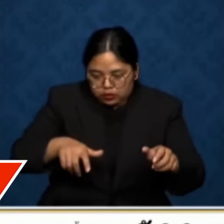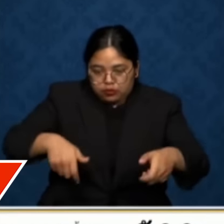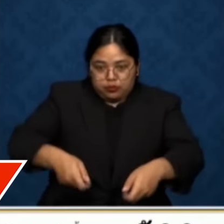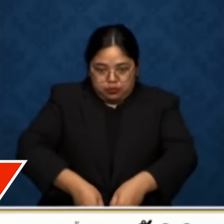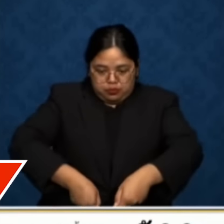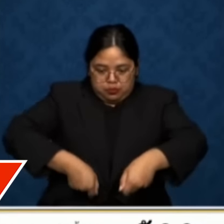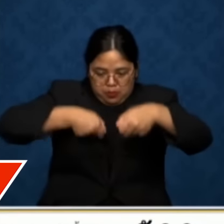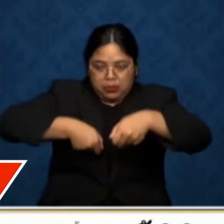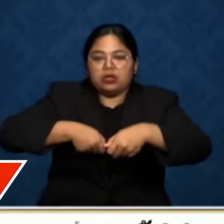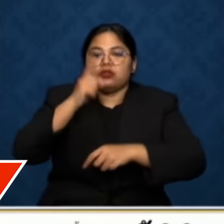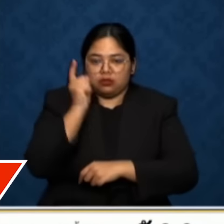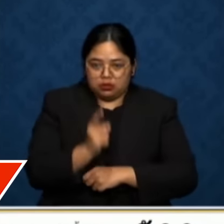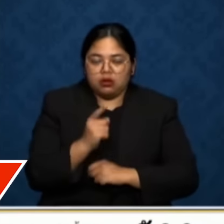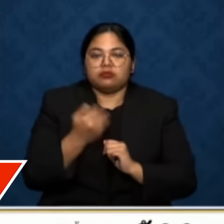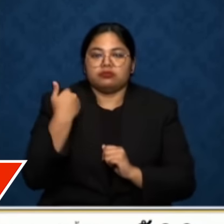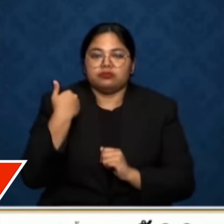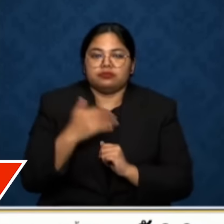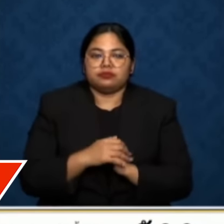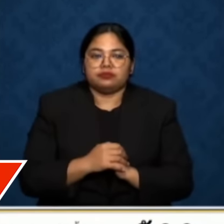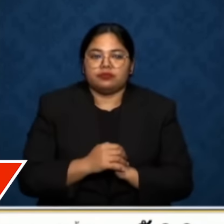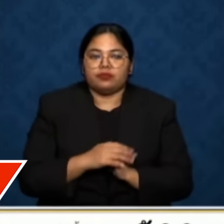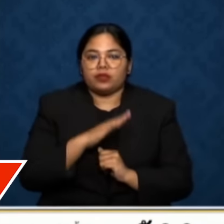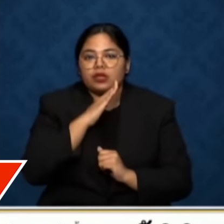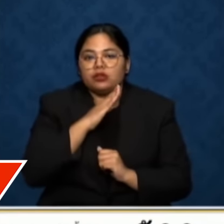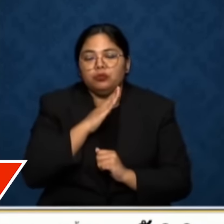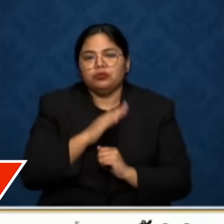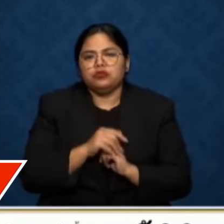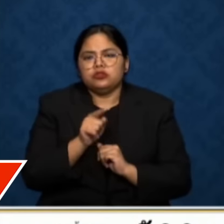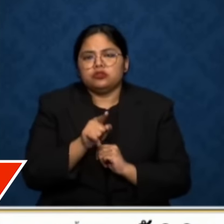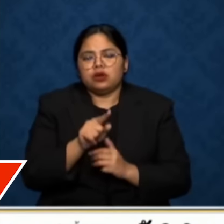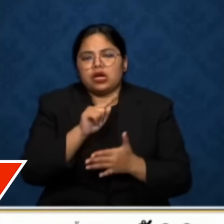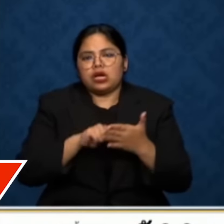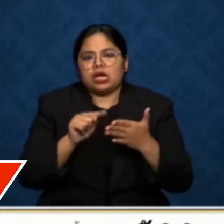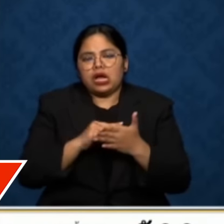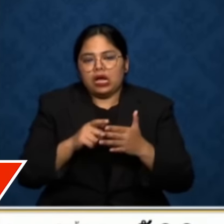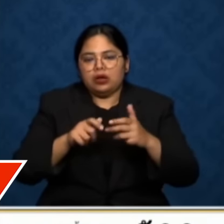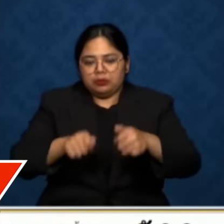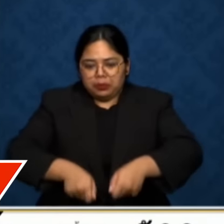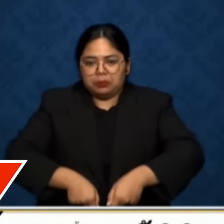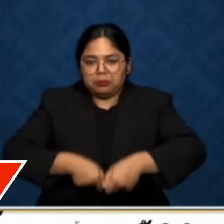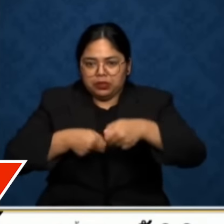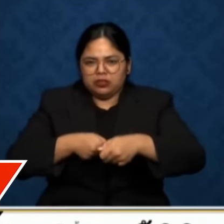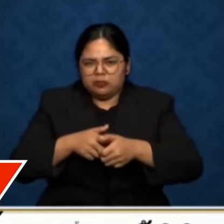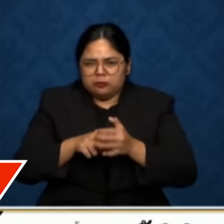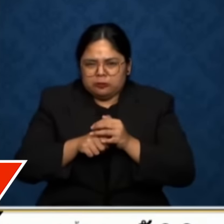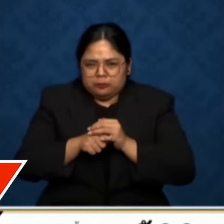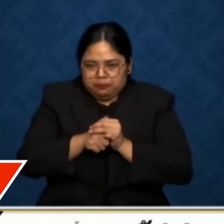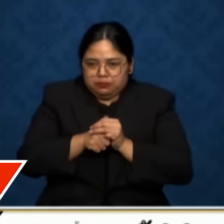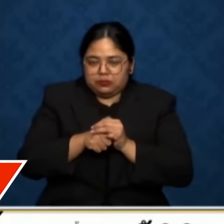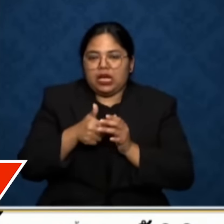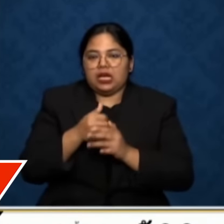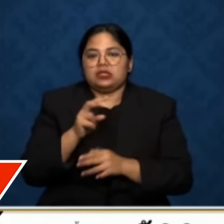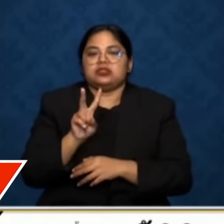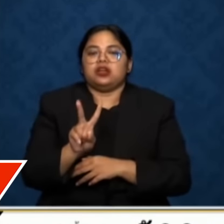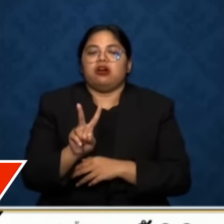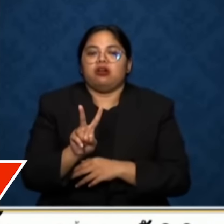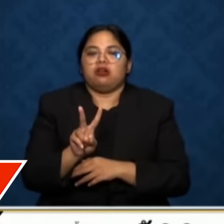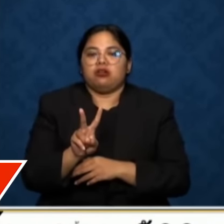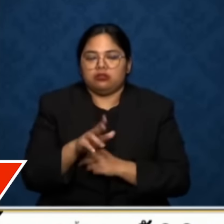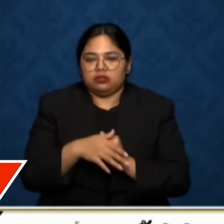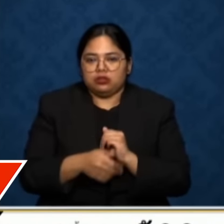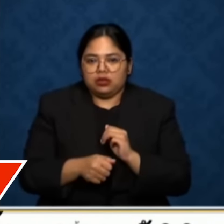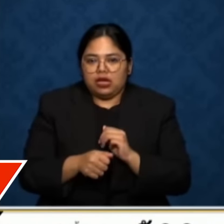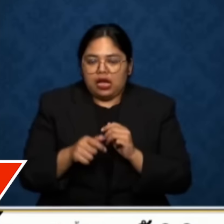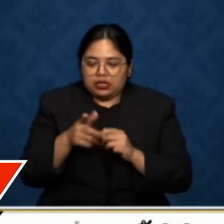โอเคอ่ะสมมติถ้าจักกาให้ไม่ต้องใส่แพมเพิร์สก็คือกั้นอุจจาระได้ก็2คะแนนกั้นปัสสาวะได้2คะ